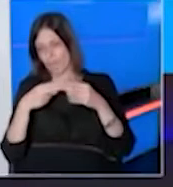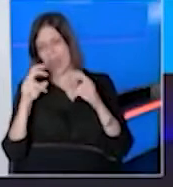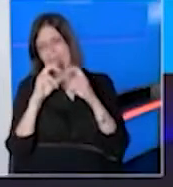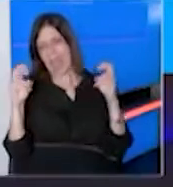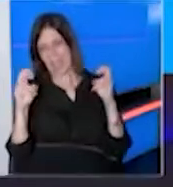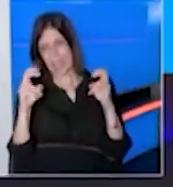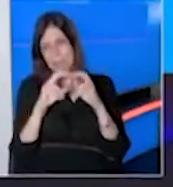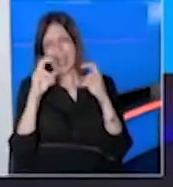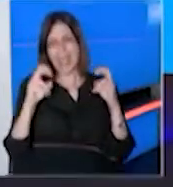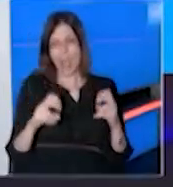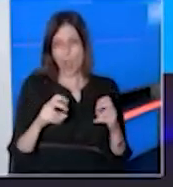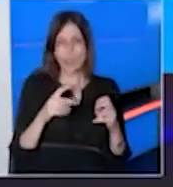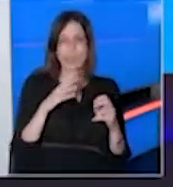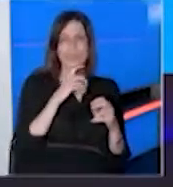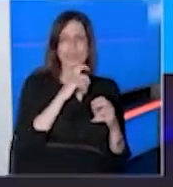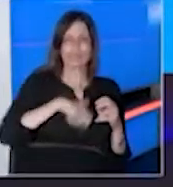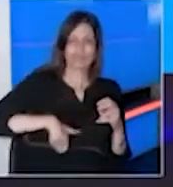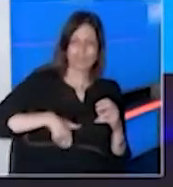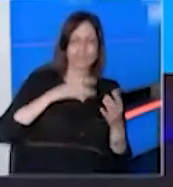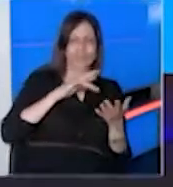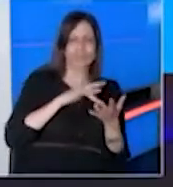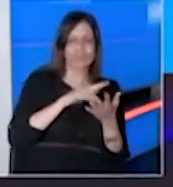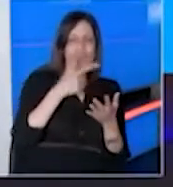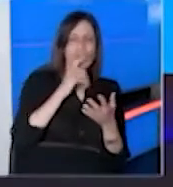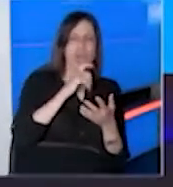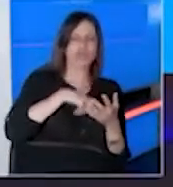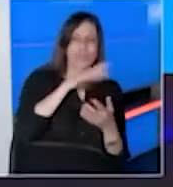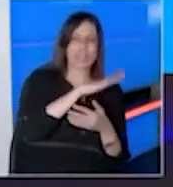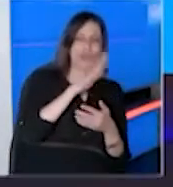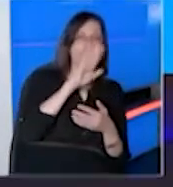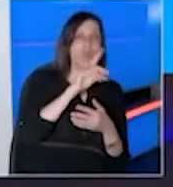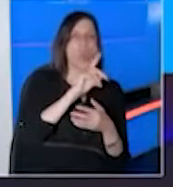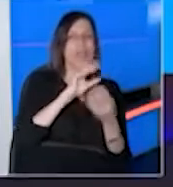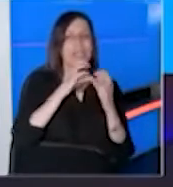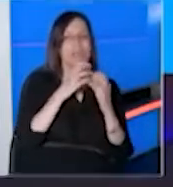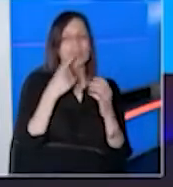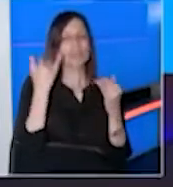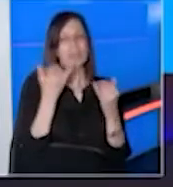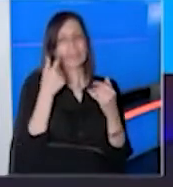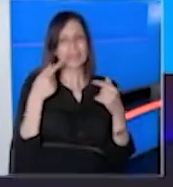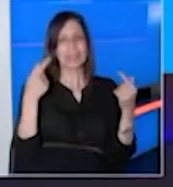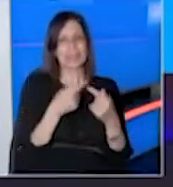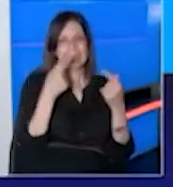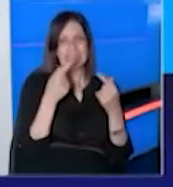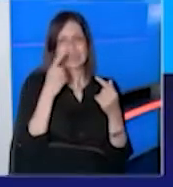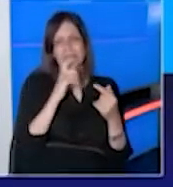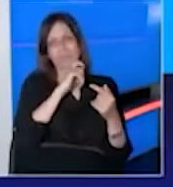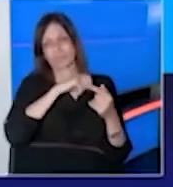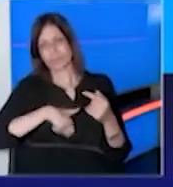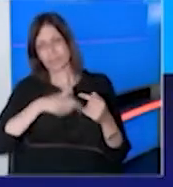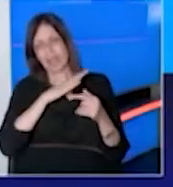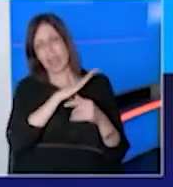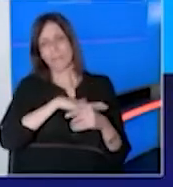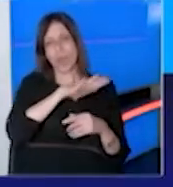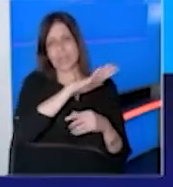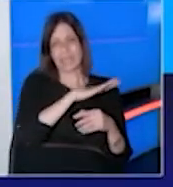עיירות, רשויות מקומיות, לבין רשויות אזוריות, אפילו לא קיבוצים, כי הרי זה תמיד הפייט בין הרשות העירונית למועצה